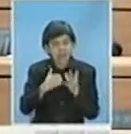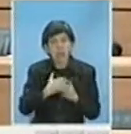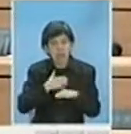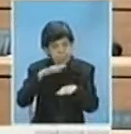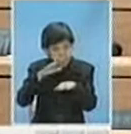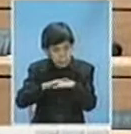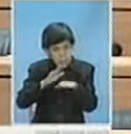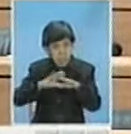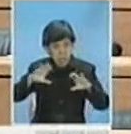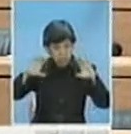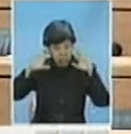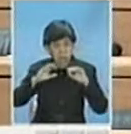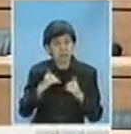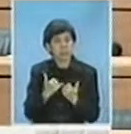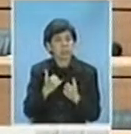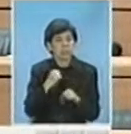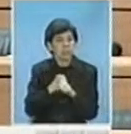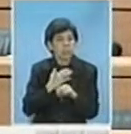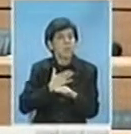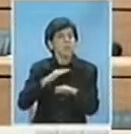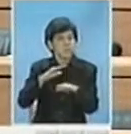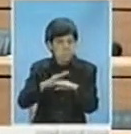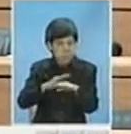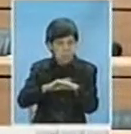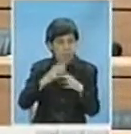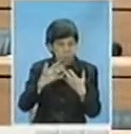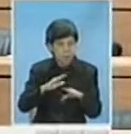ตือนสติรัฐบาลว่านี่คือคำเตือนจากพวกเรา